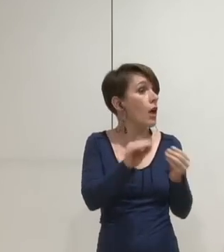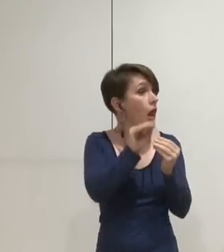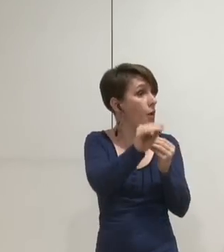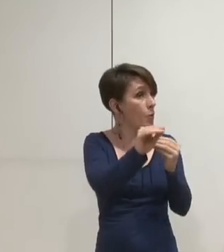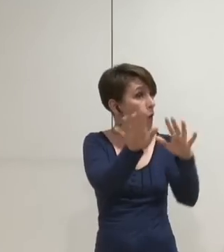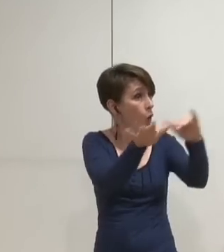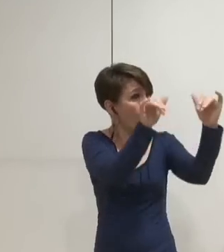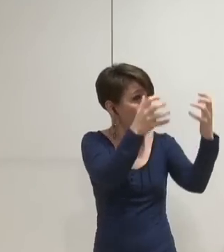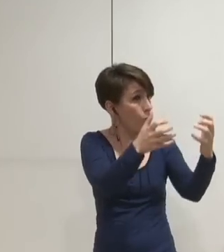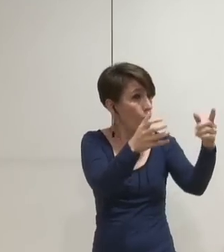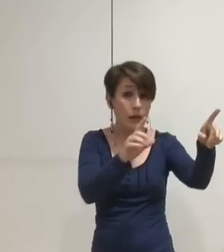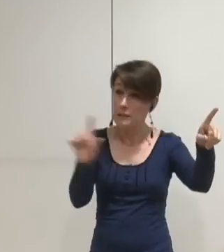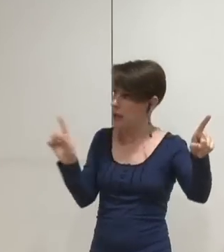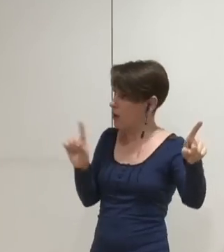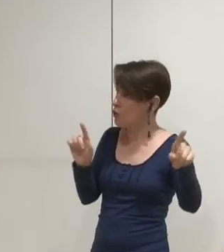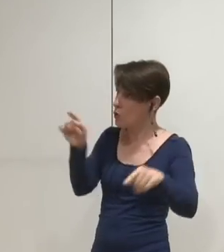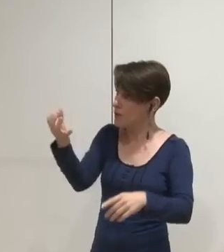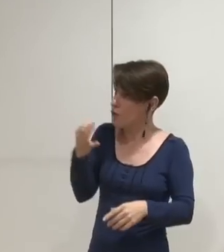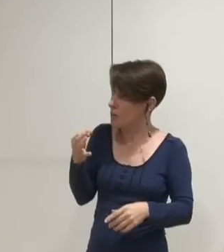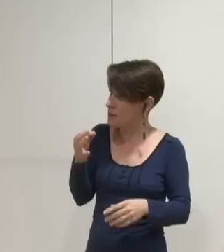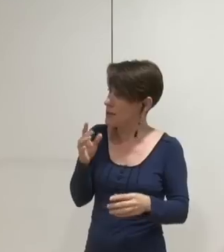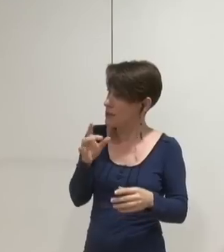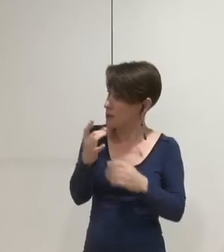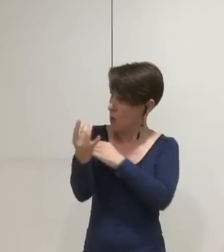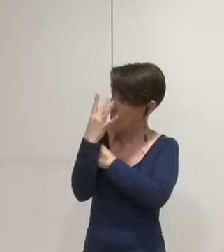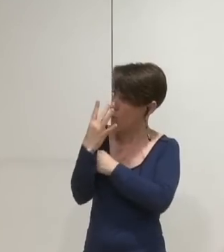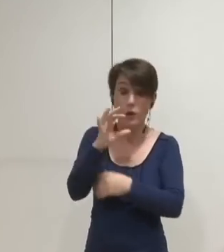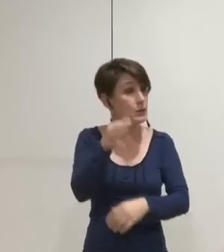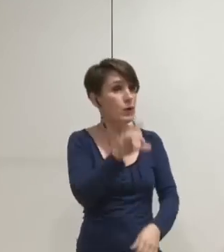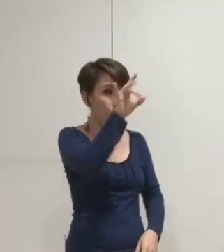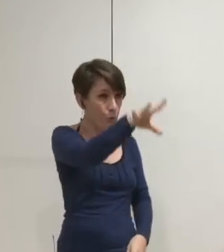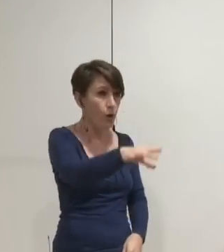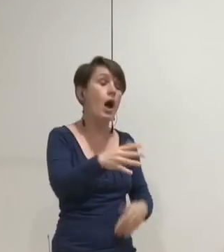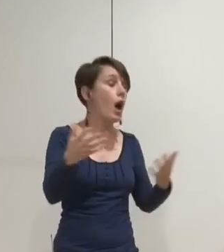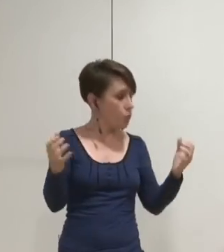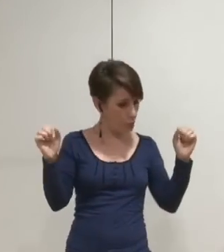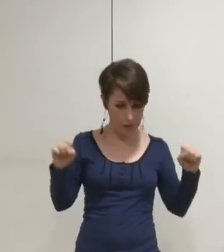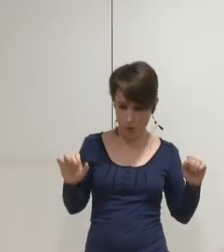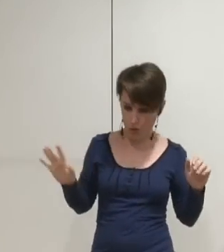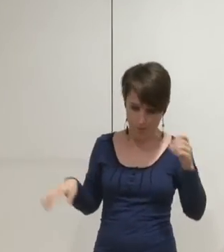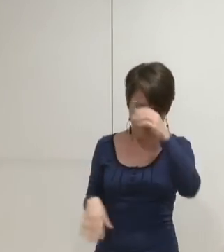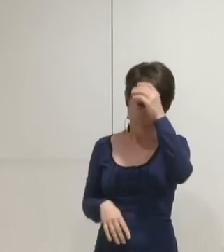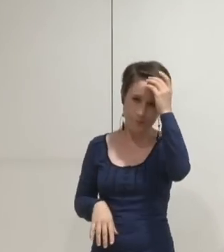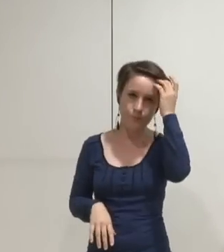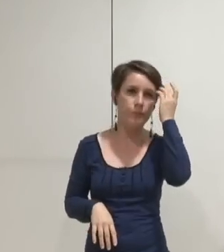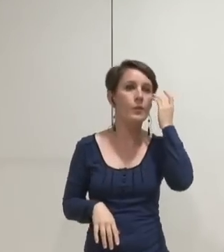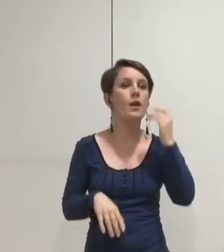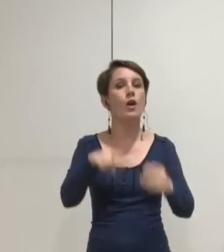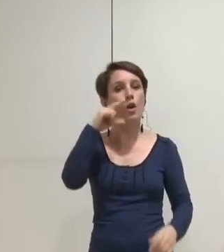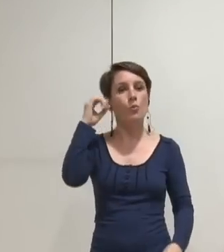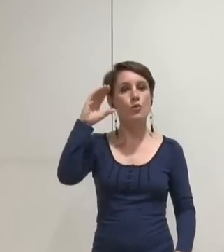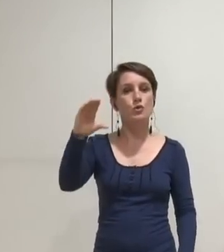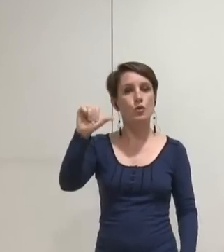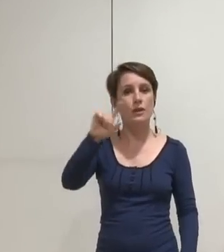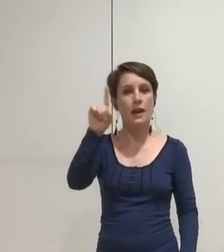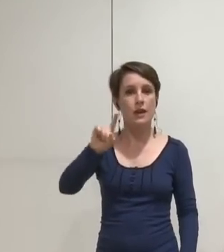non c'est à vous de me dire si vous le jugez irrecevable il est irrecevable il est irrecevable et ben voilà donc on vote la délibération monsieuren oui mon moi je